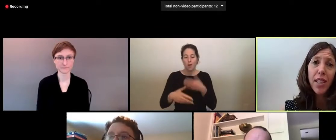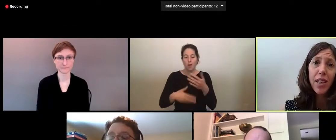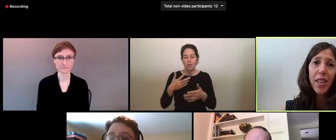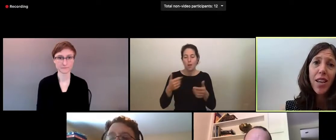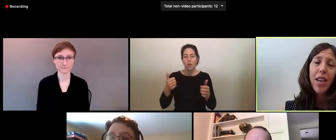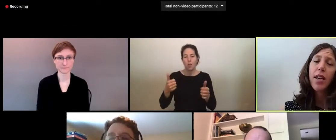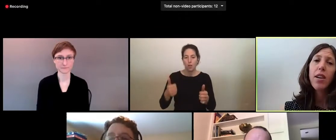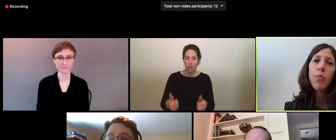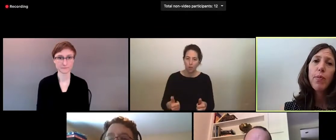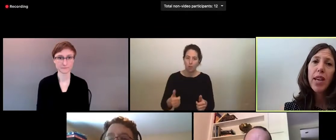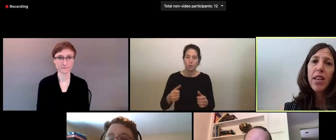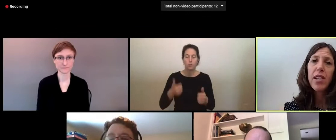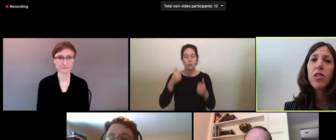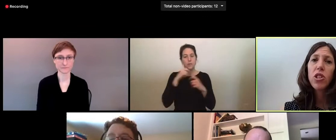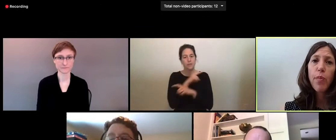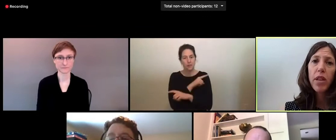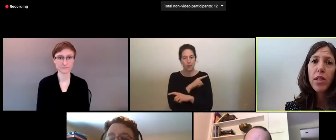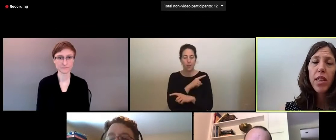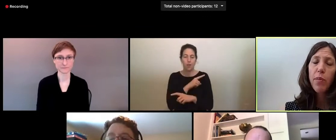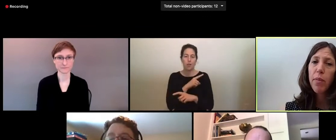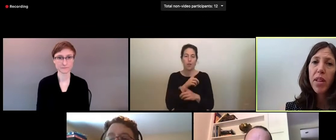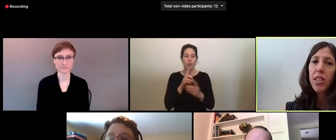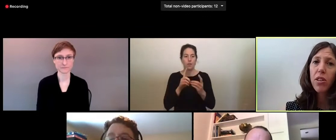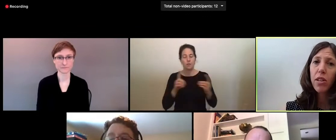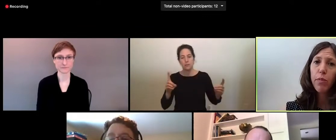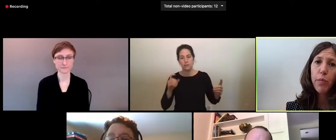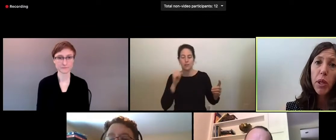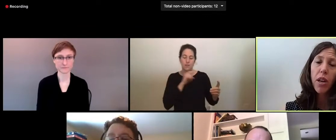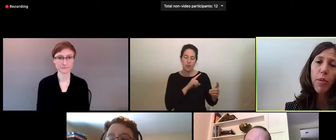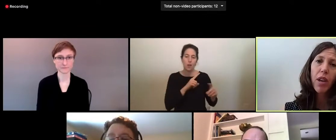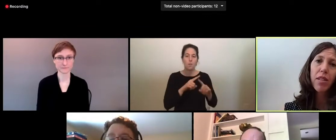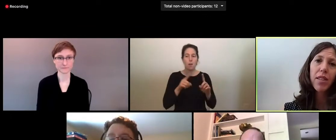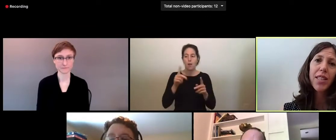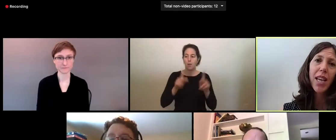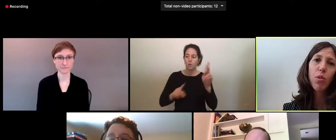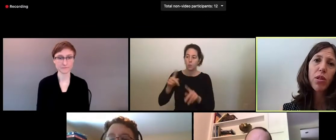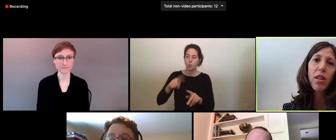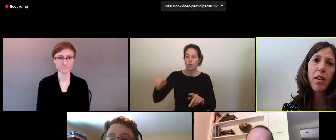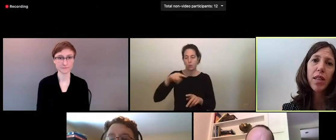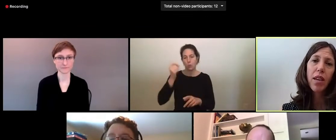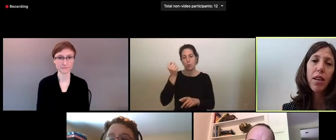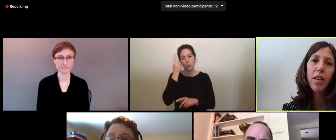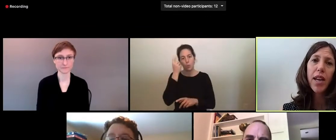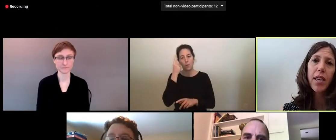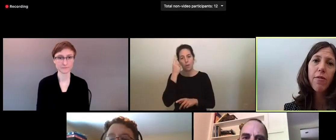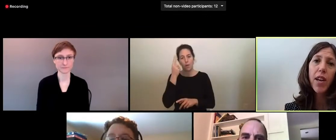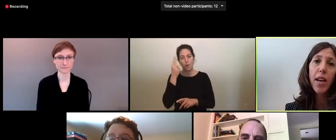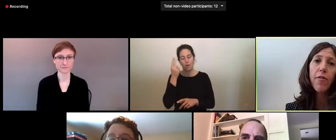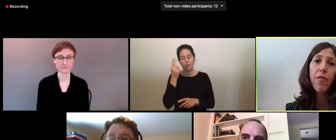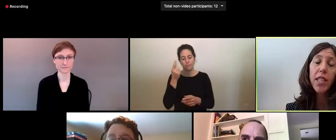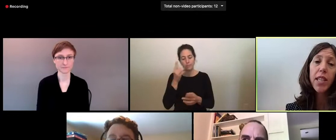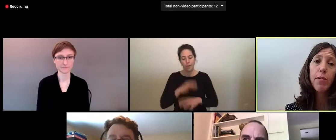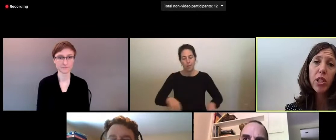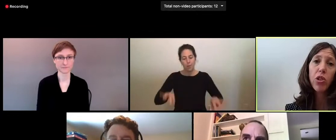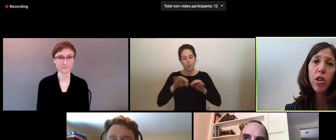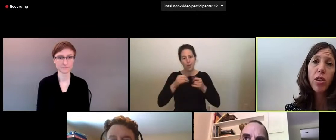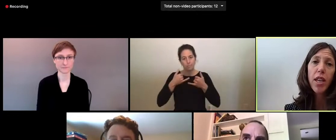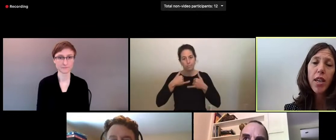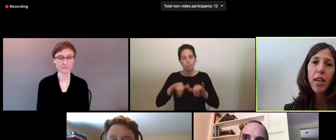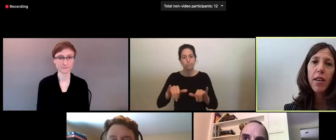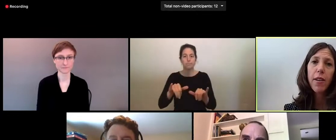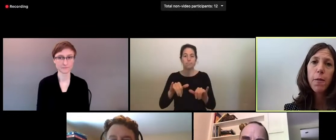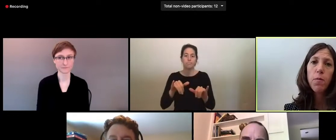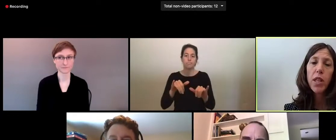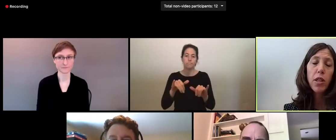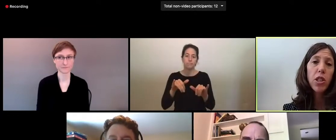y a fatigue, mais je pense que la population peut comprendre que c'est important encore et faire ces